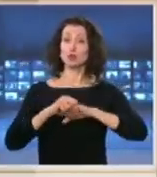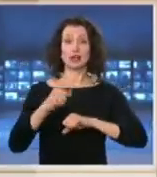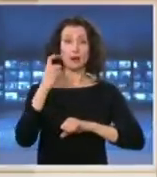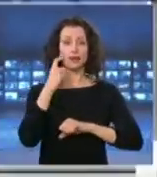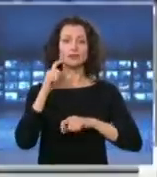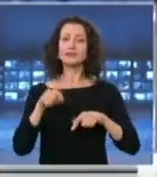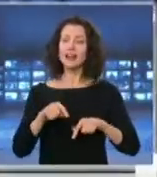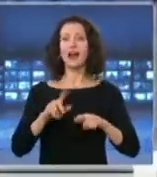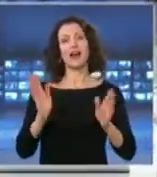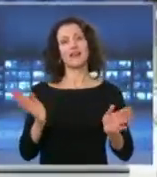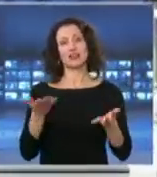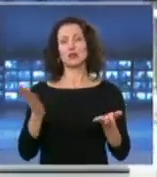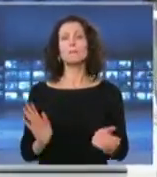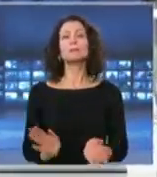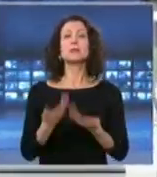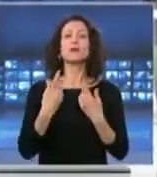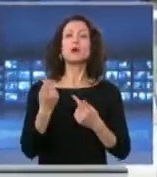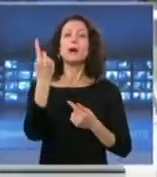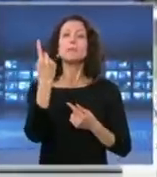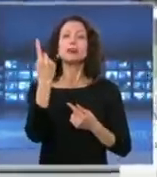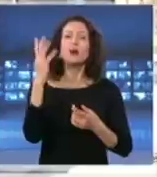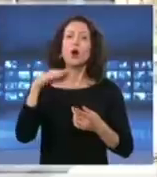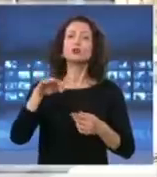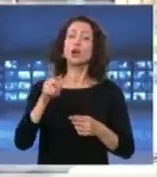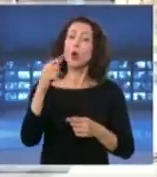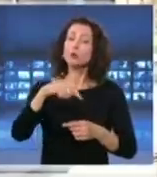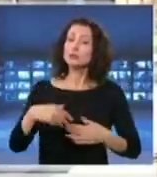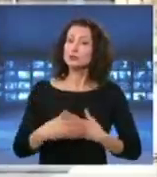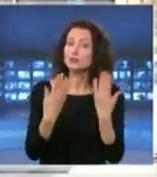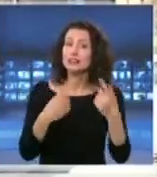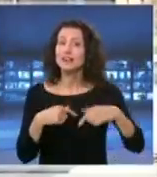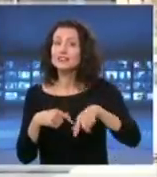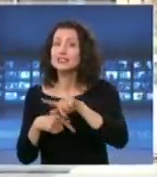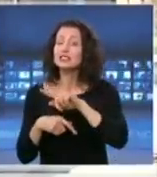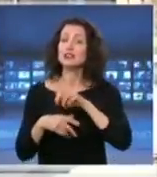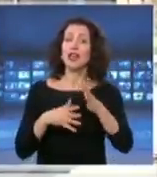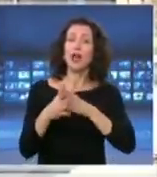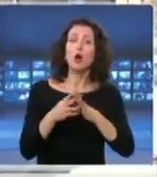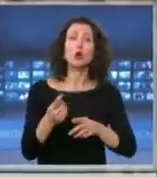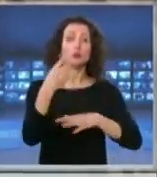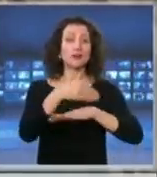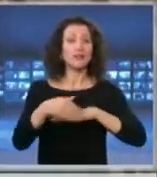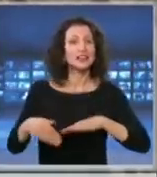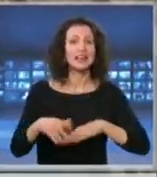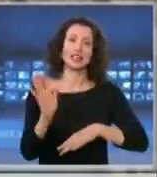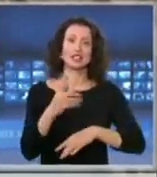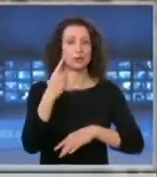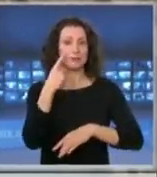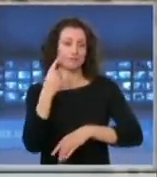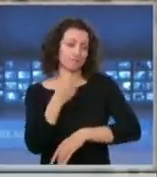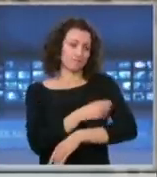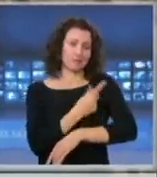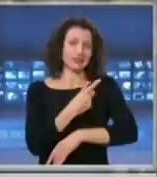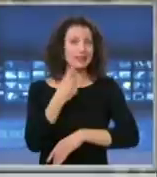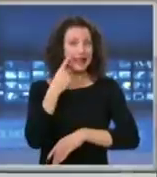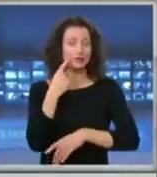може да започне. Първи, още утре сутринта през изследвания ще преминат хората от първа линия. Уведомяваме обществеността и гражданството,